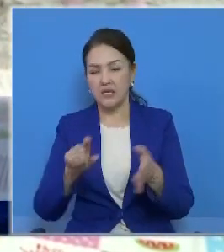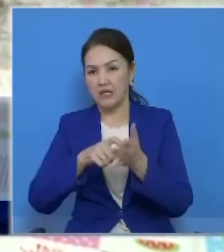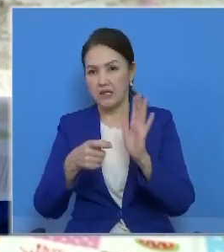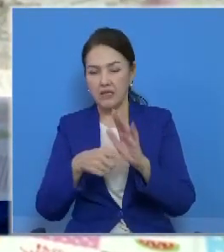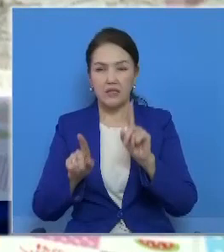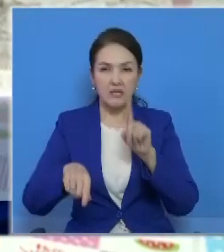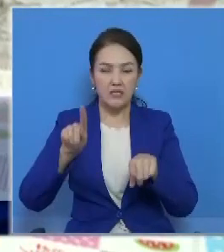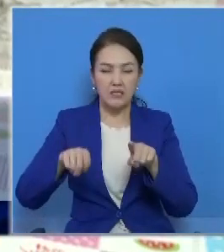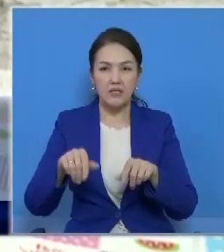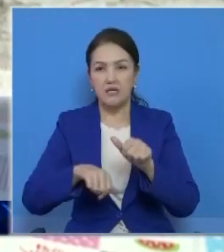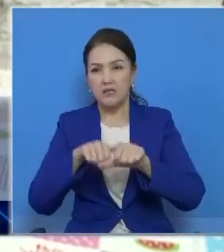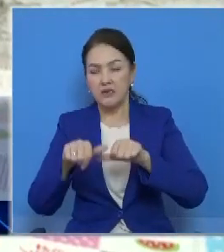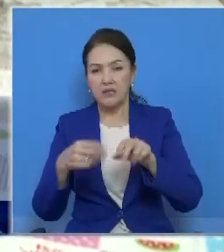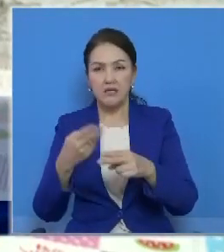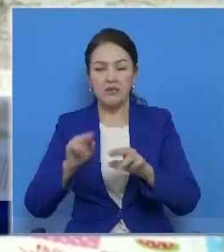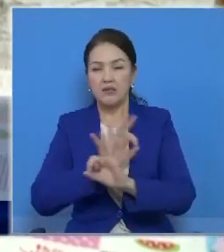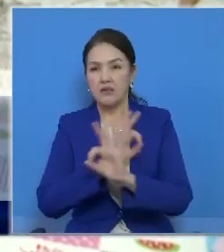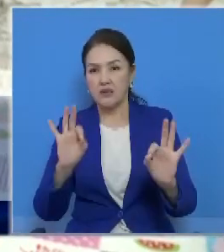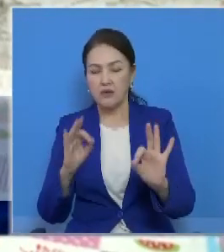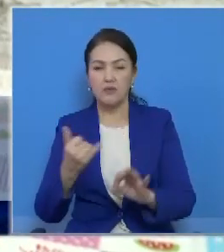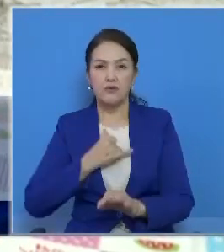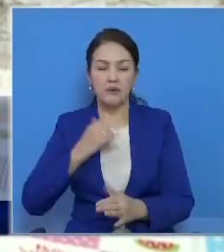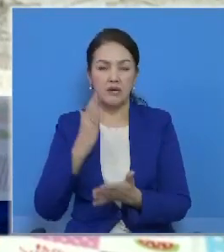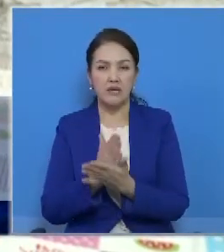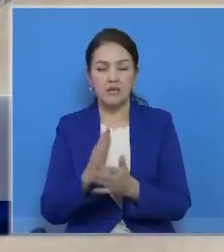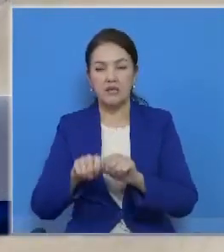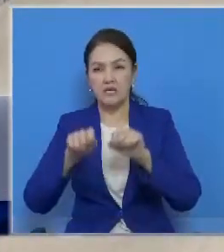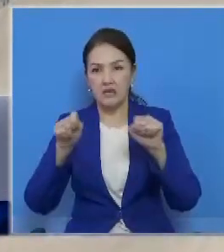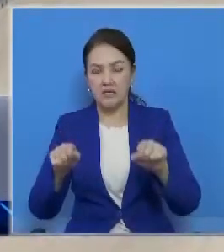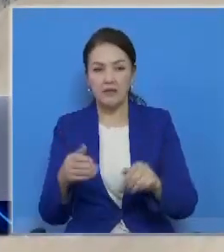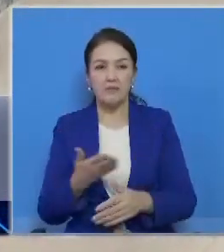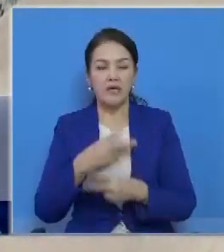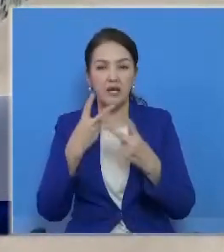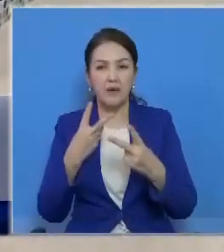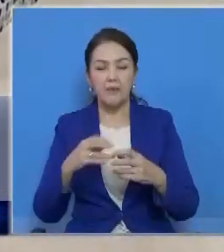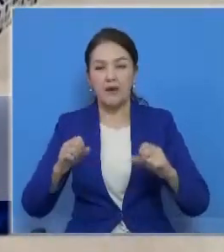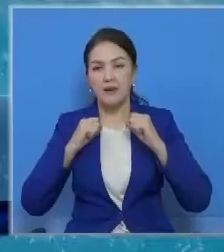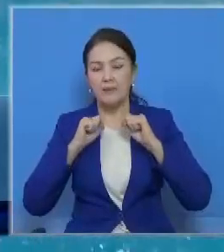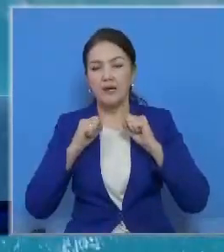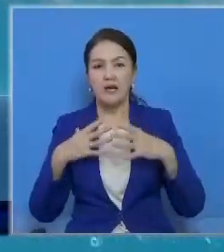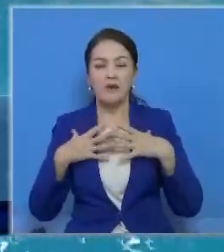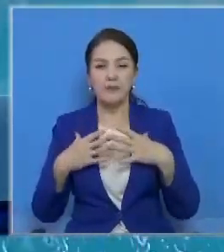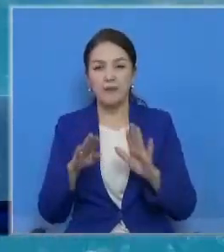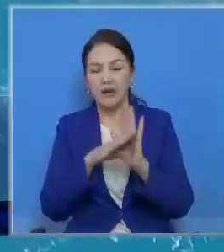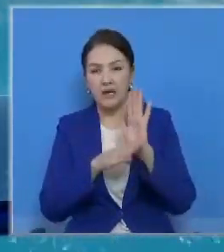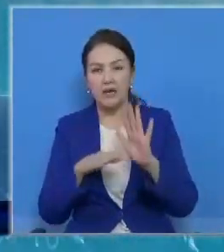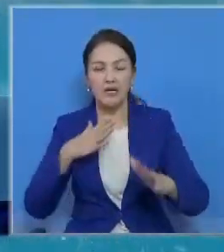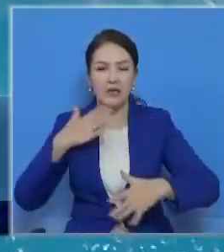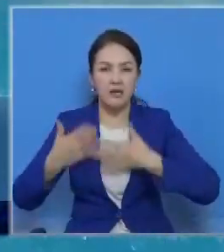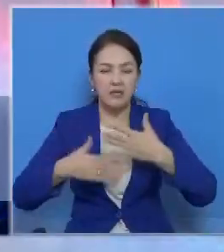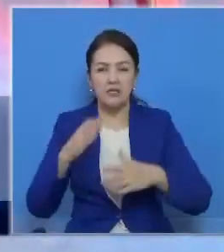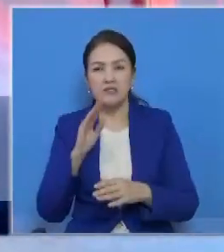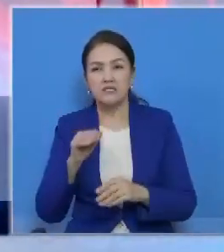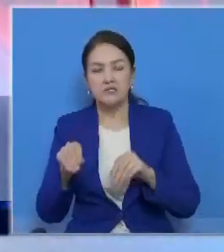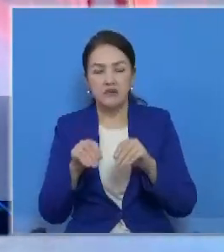кабинеты редкость для детсадов Это замечательно что у нас его открыли предусмотренные оздоровительная программа для этого работают бассейн и